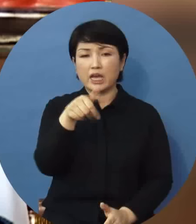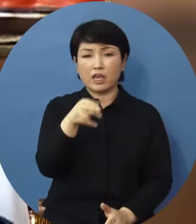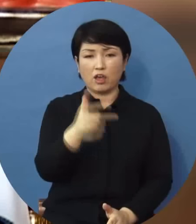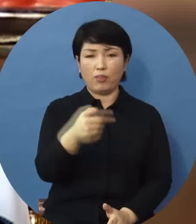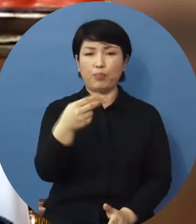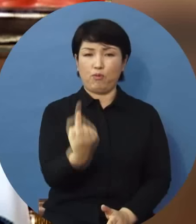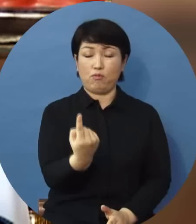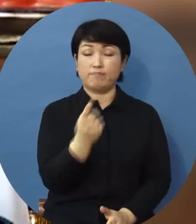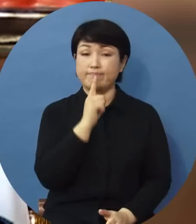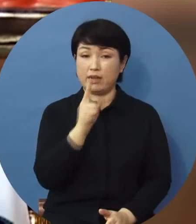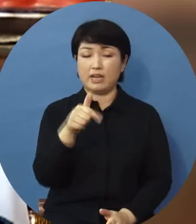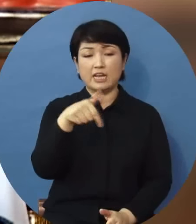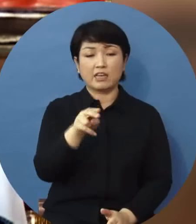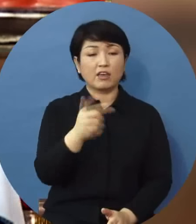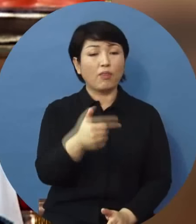말해요.